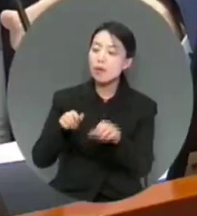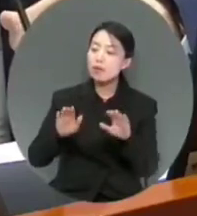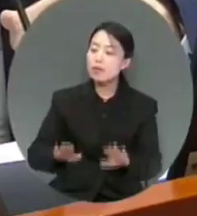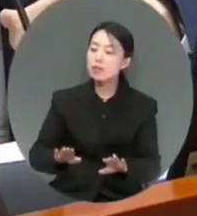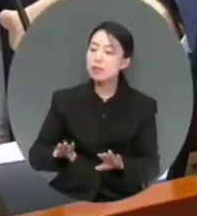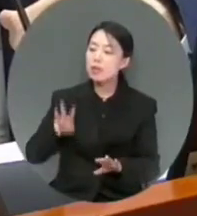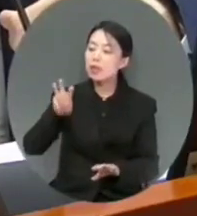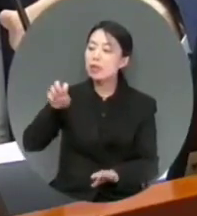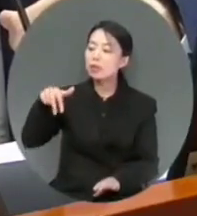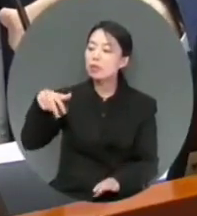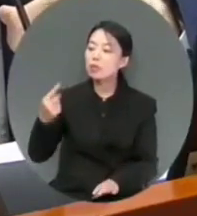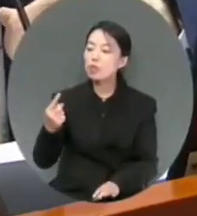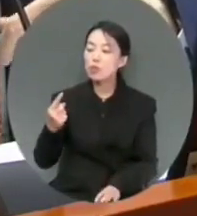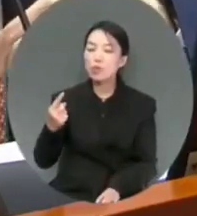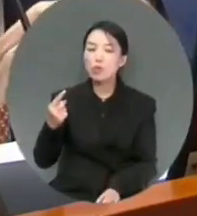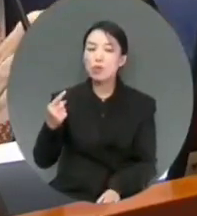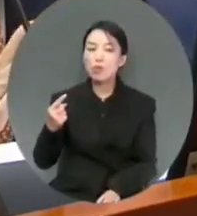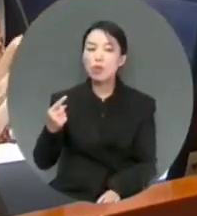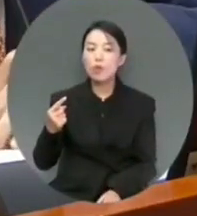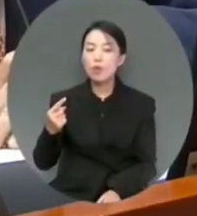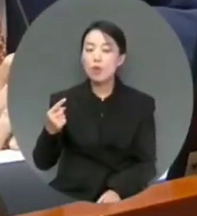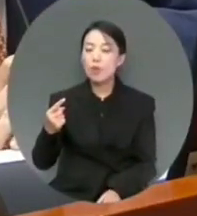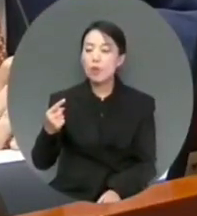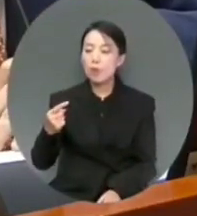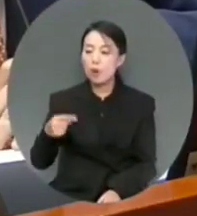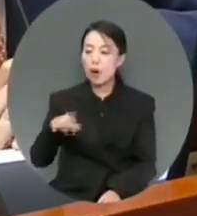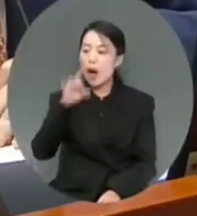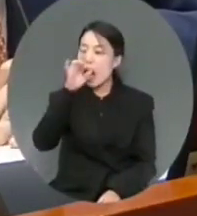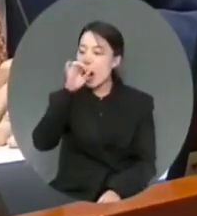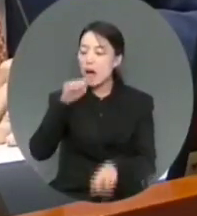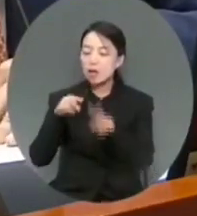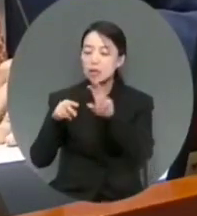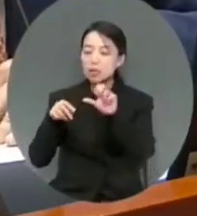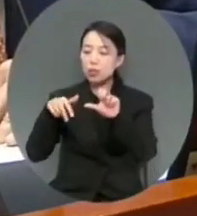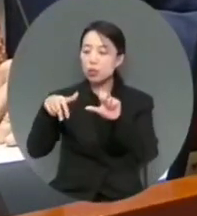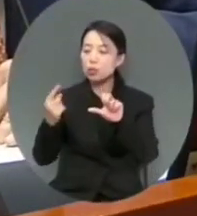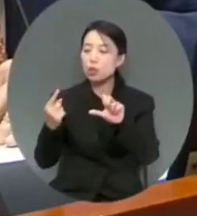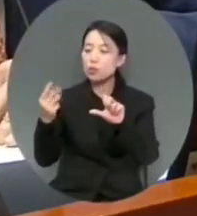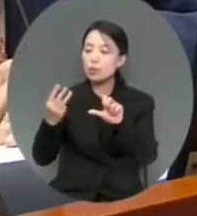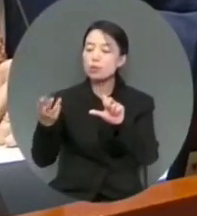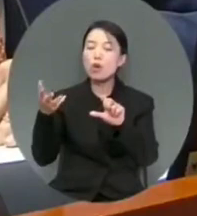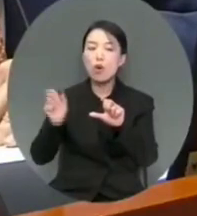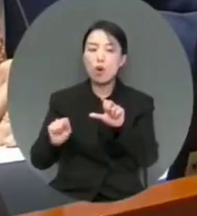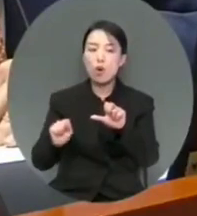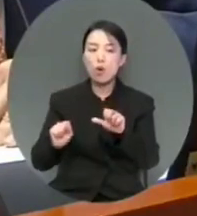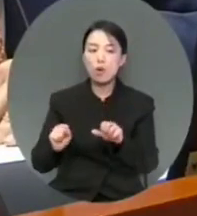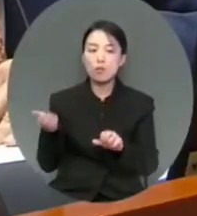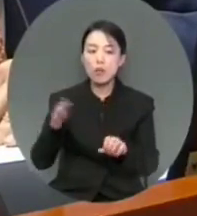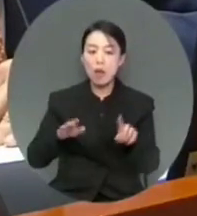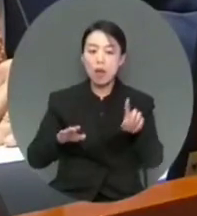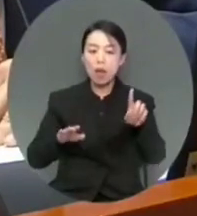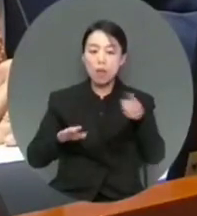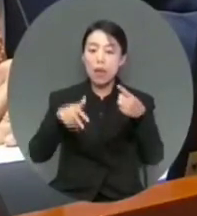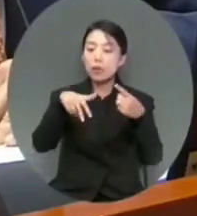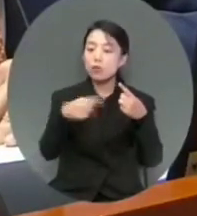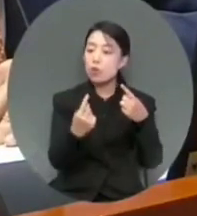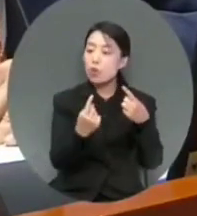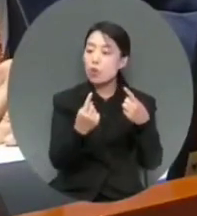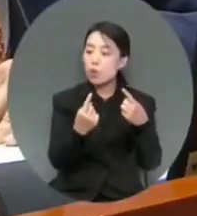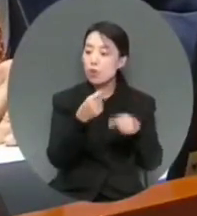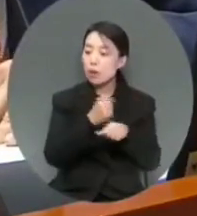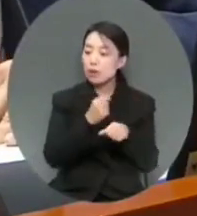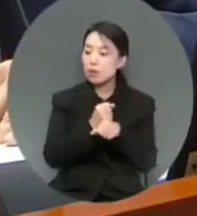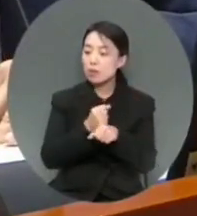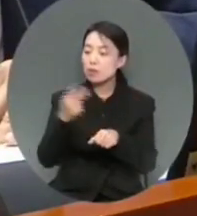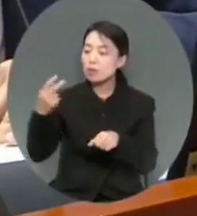30조도 무너져서 지금 뭐 25조 뭐 4천억 아닙니까? 100조를 만들려면, 도대체 나머지 75조를 어디서 가져옵니까?